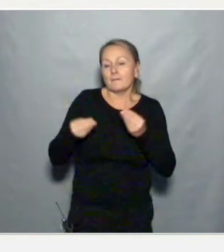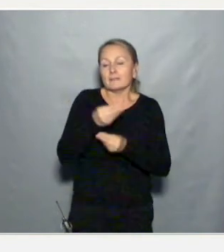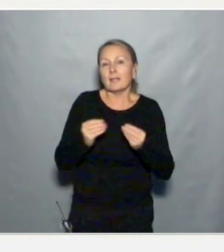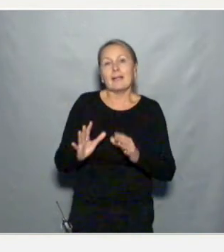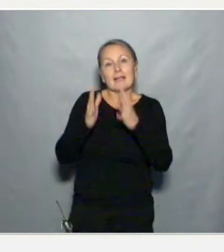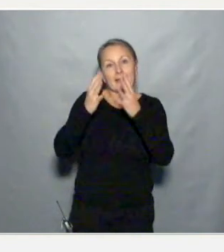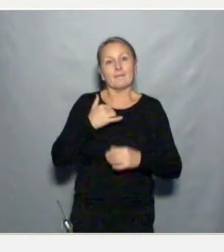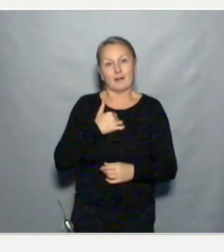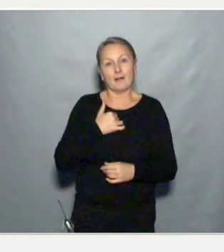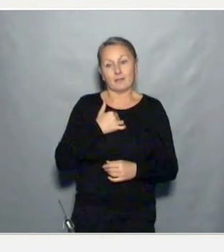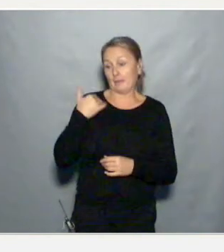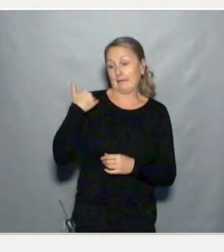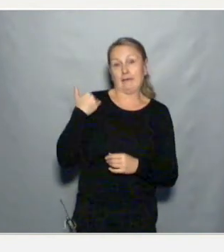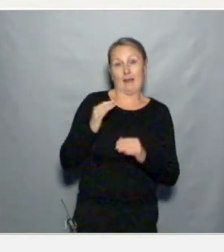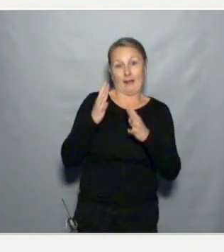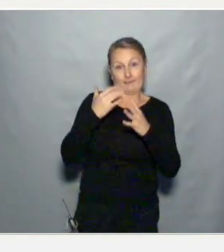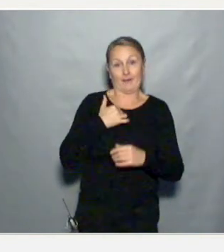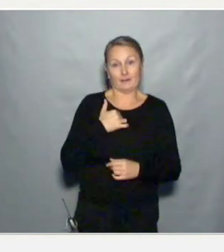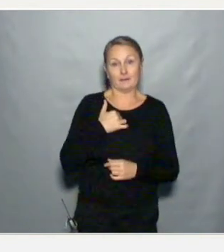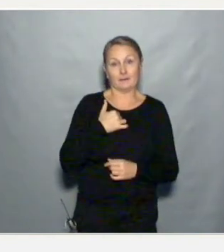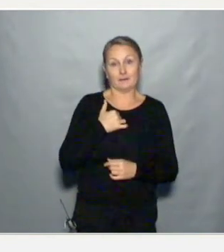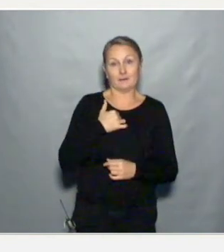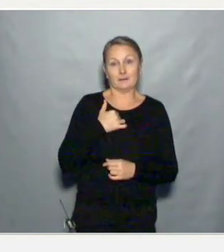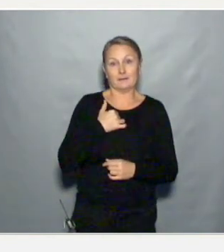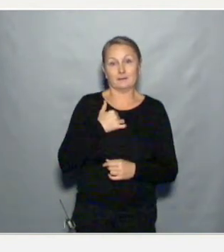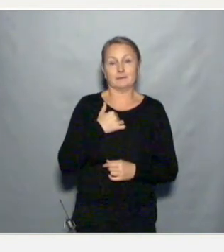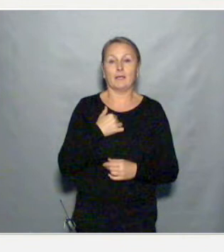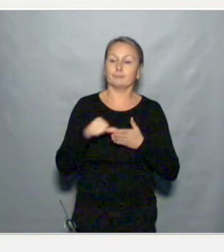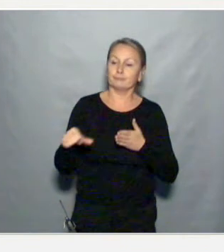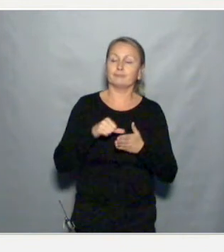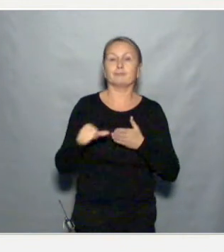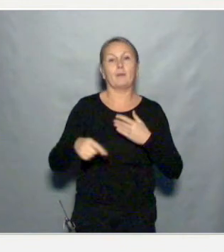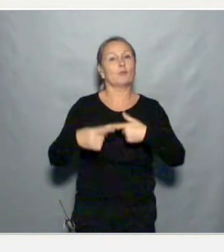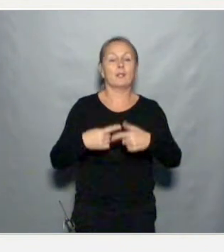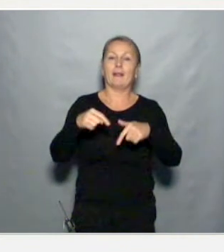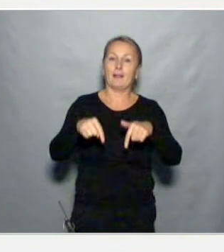livet som jag tidigare levde. Och det betalar jag av än idag.